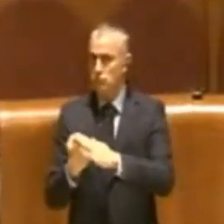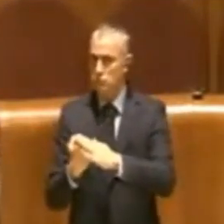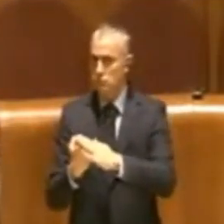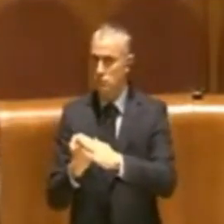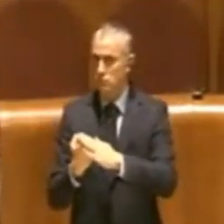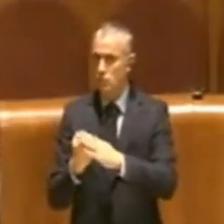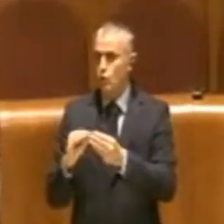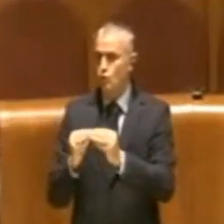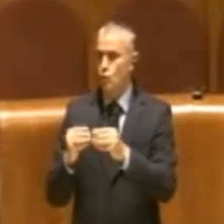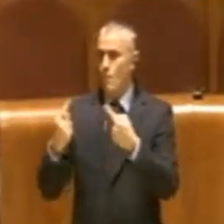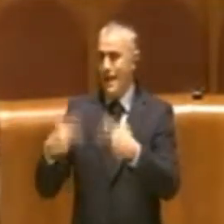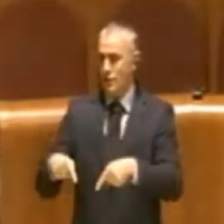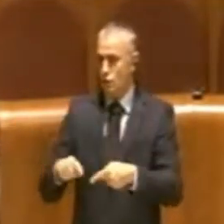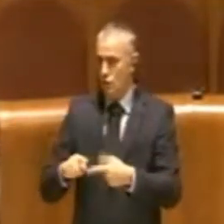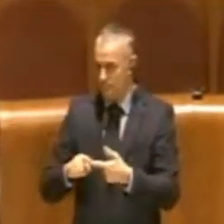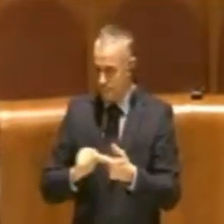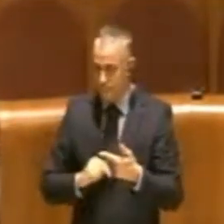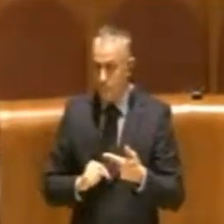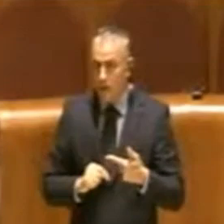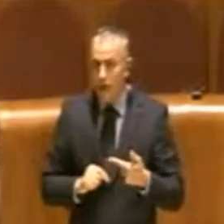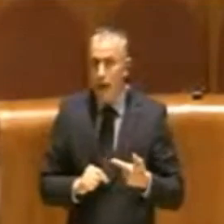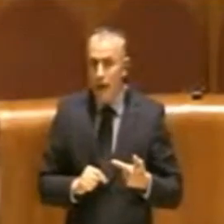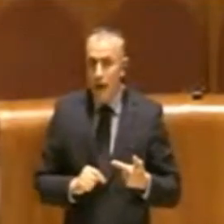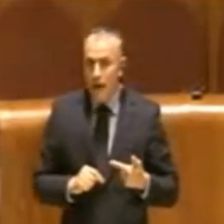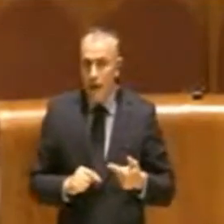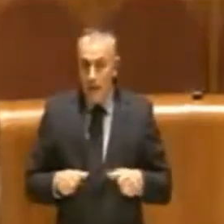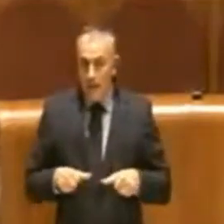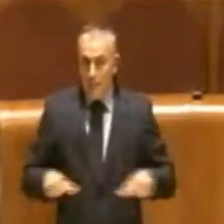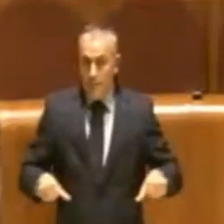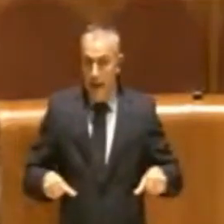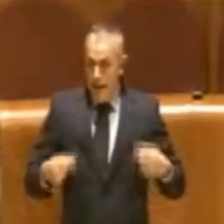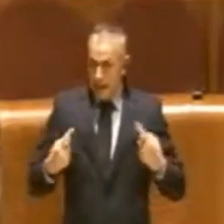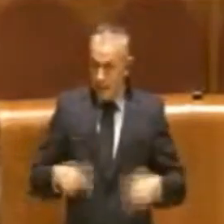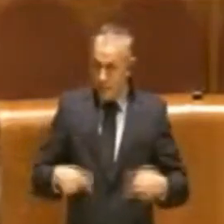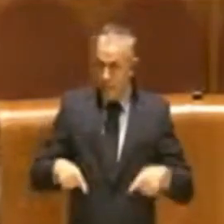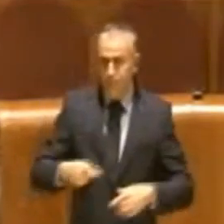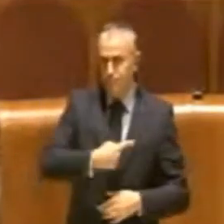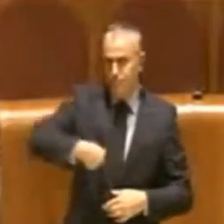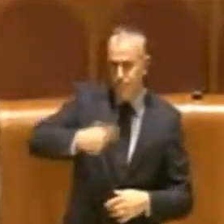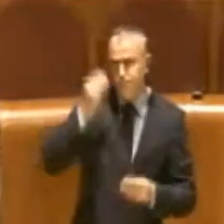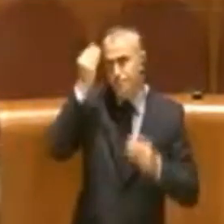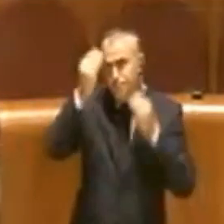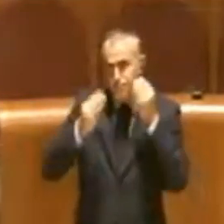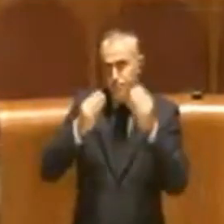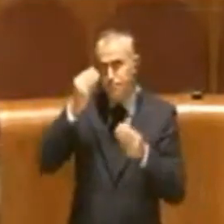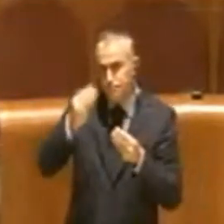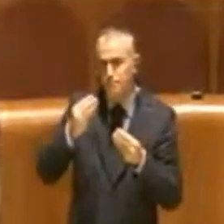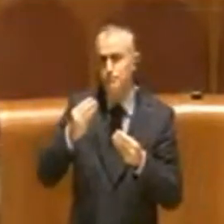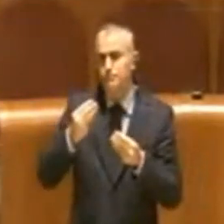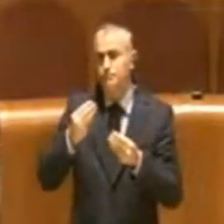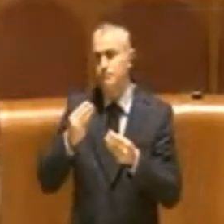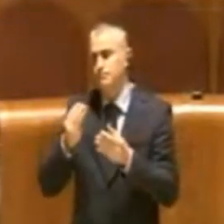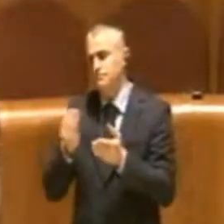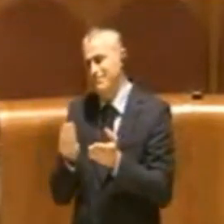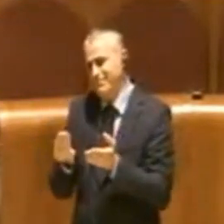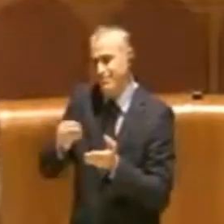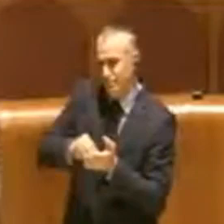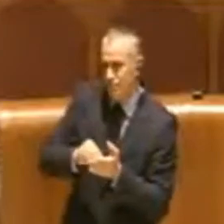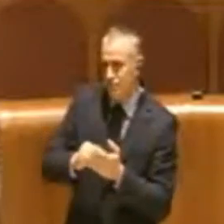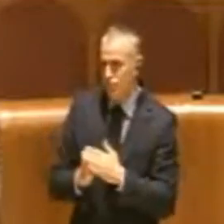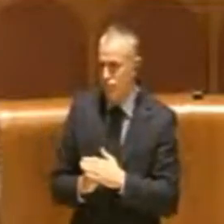di strumento. Ecco, sulla base di questo abbiamo quindi pensato anche qui di accompagnare e rafforzare